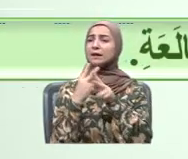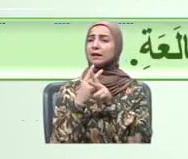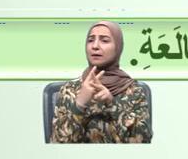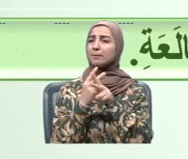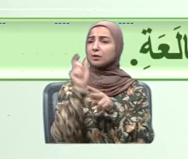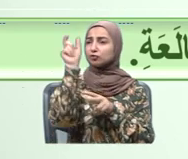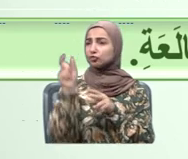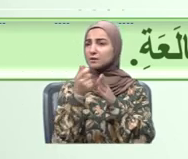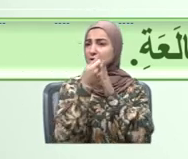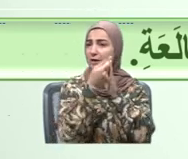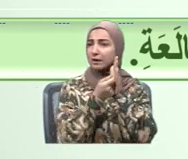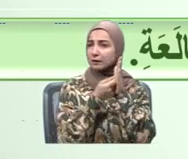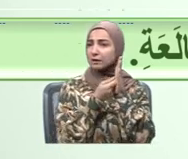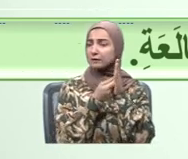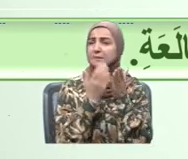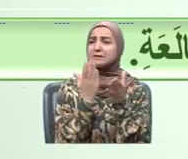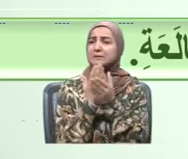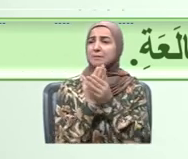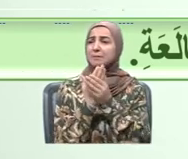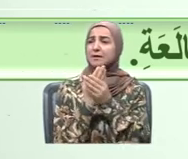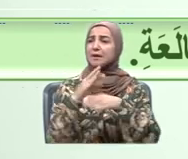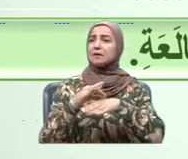الكاتب عن أسباب العزوف عن القراءة،